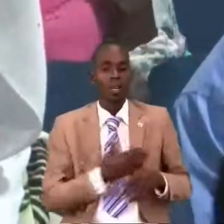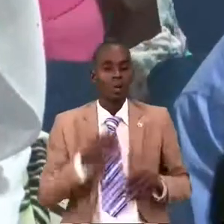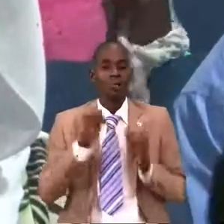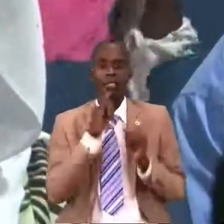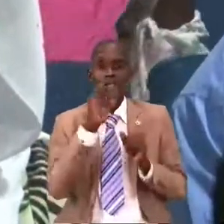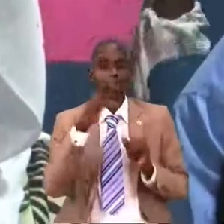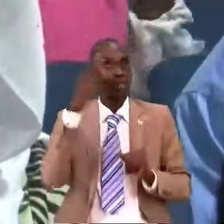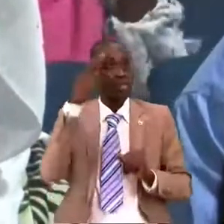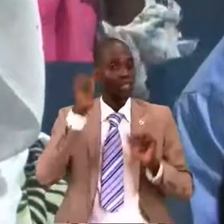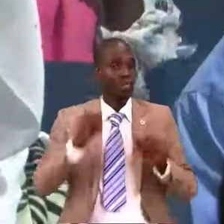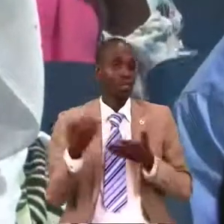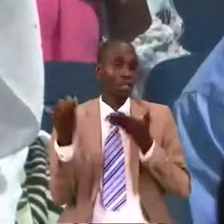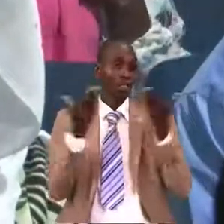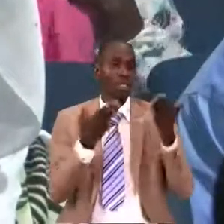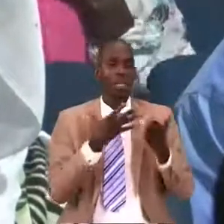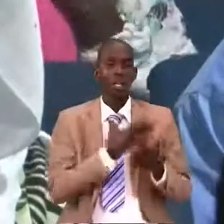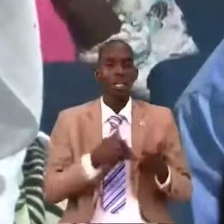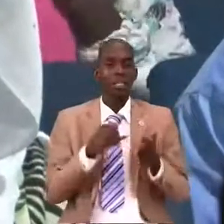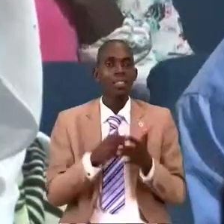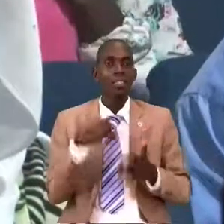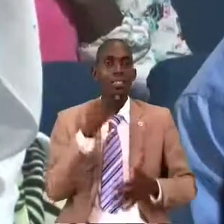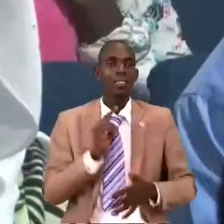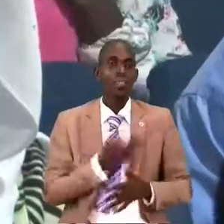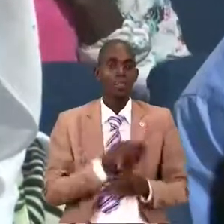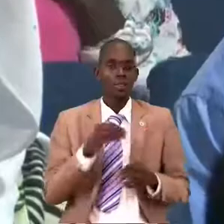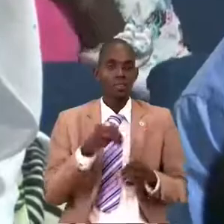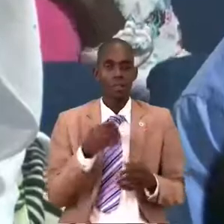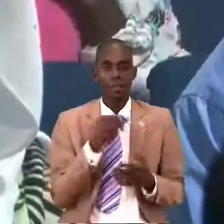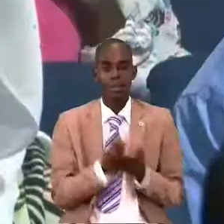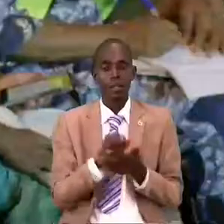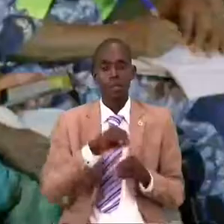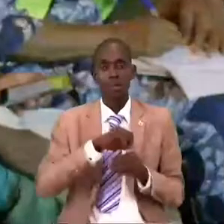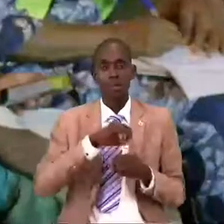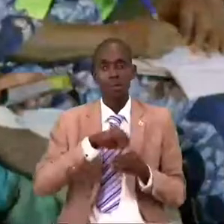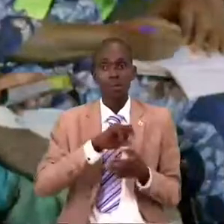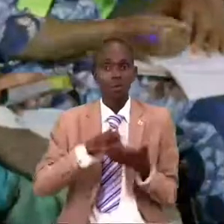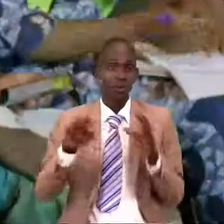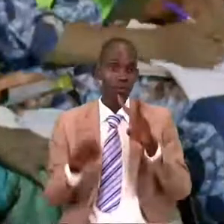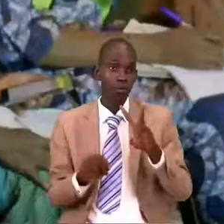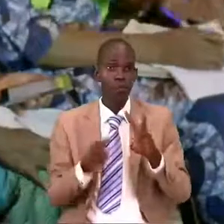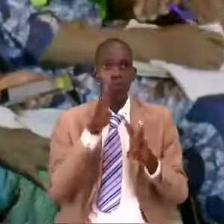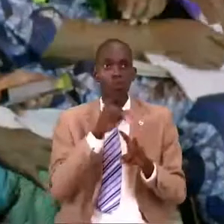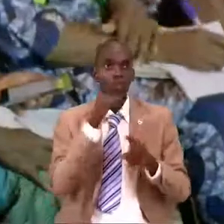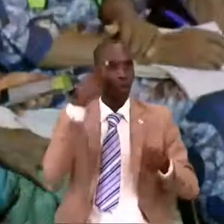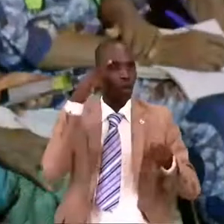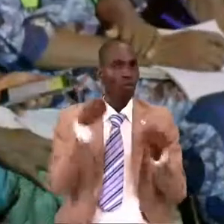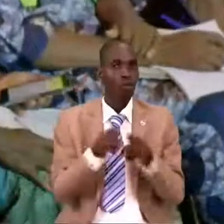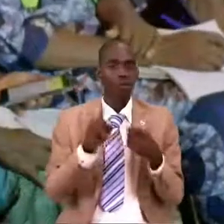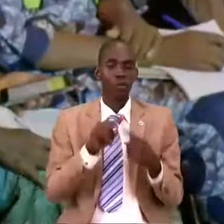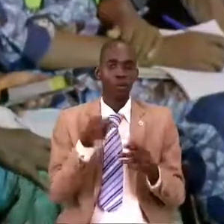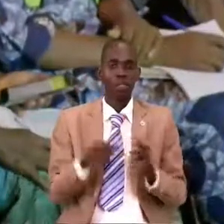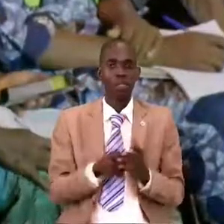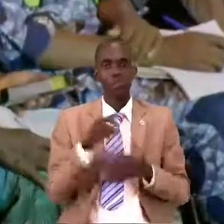siècle présent. Ce monde est gouverné par Satan. Satan est le Dieu de